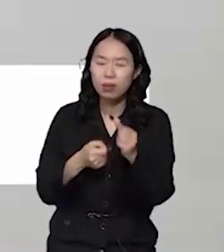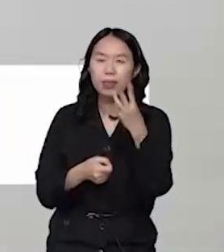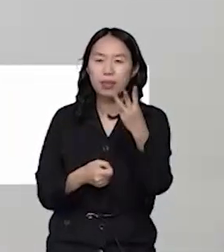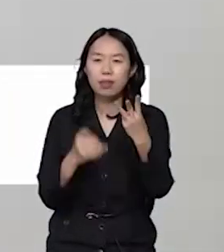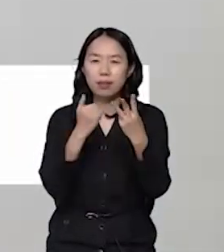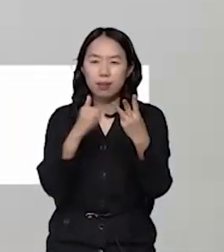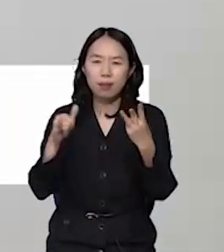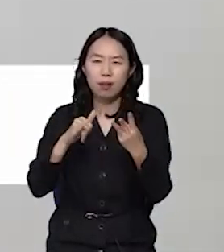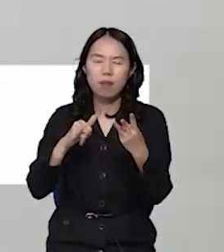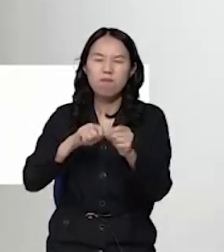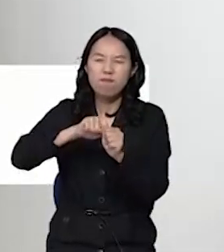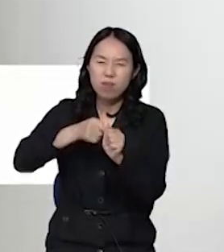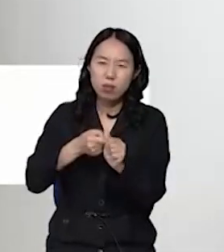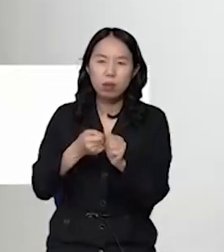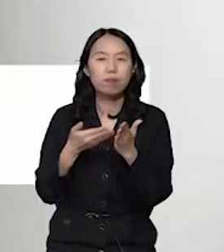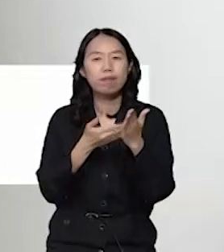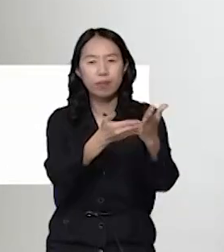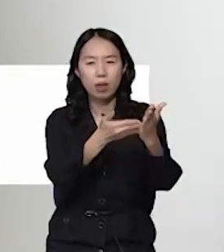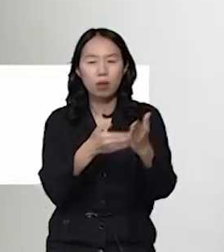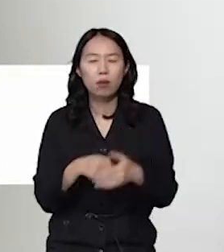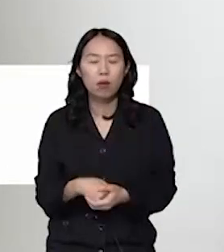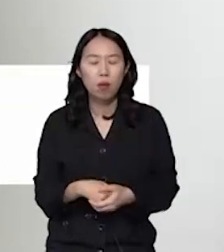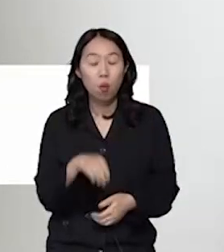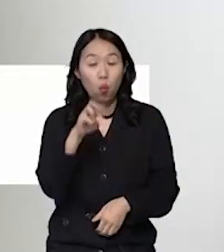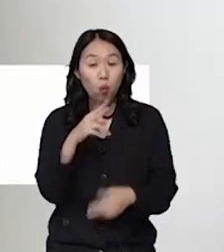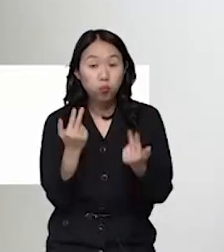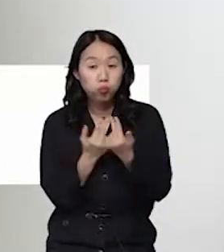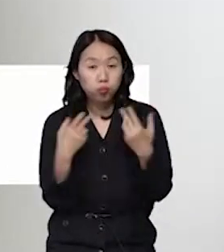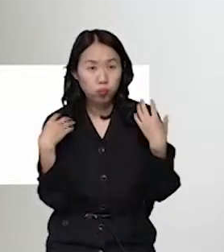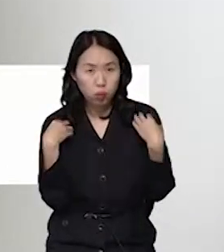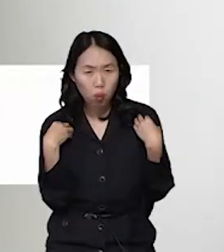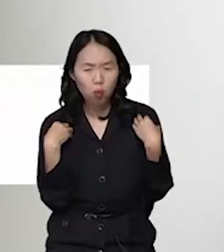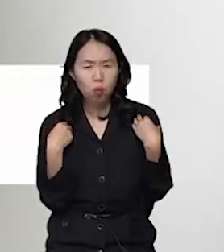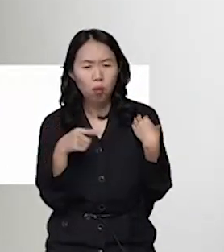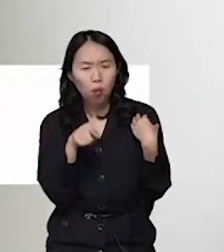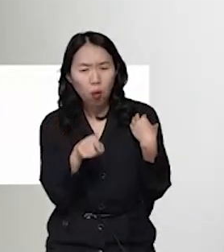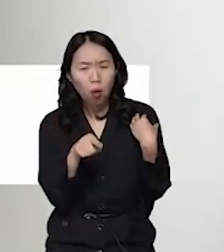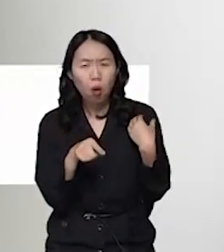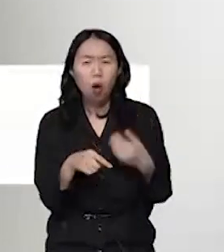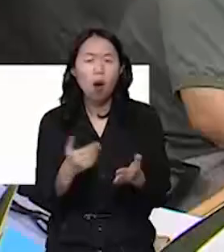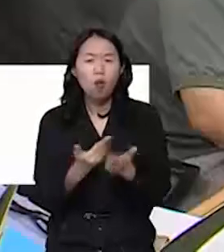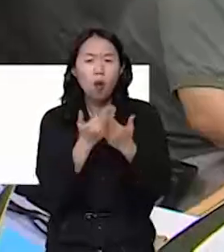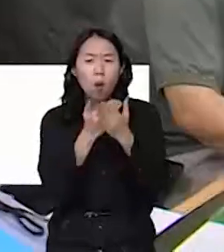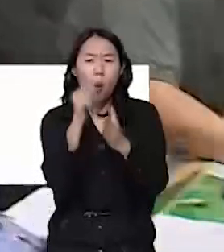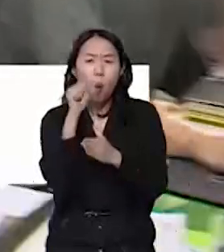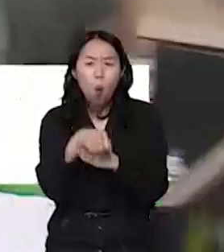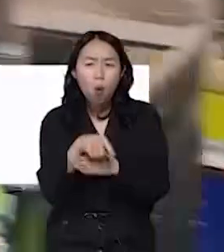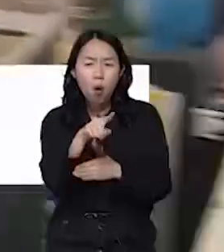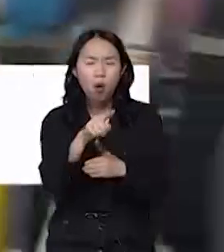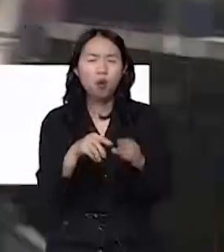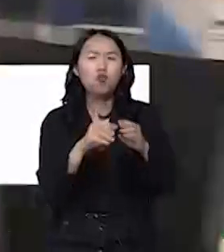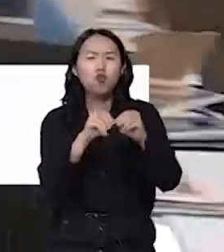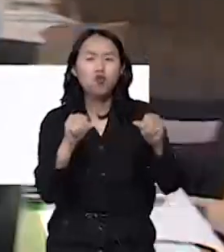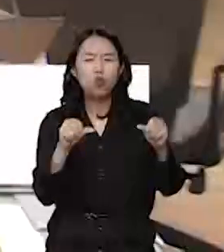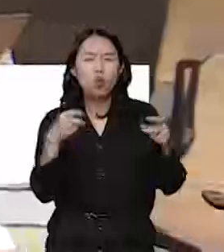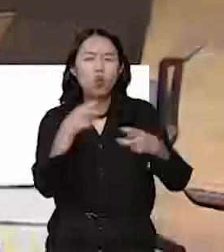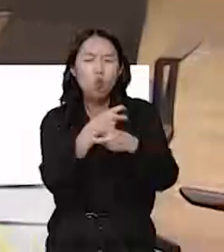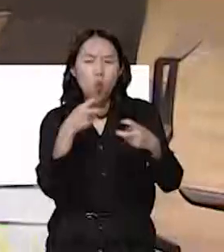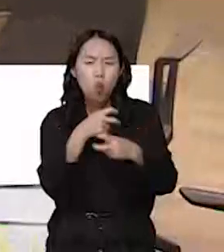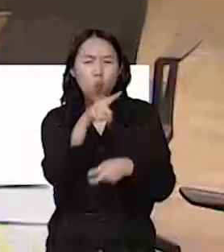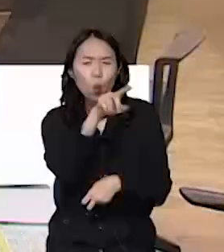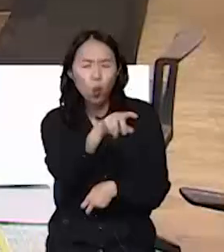3명에게 경징계를 요구했습니다. 광주 북구청은 문제가 된 개발 행위 허가가 국토교통부 질의를